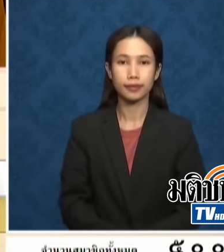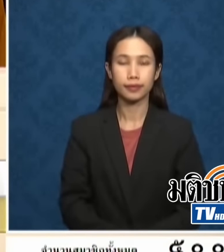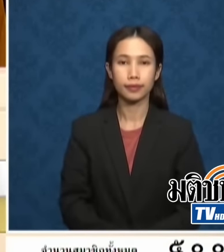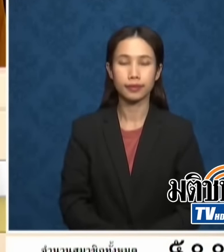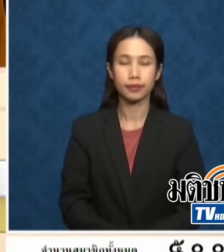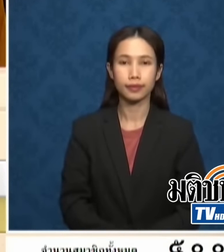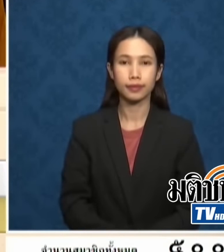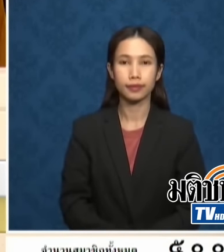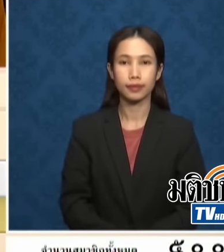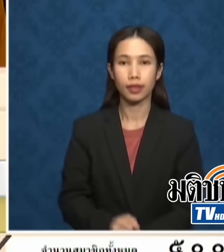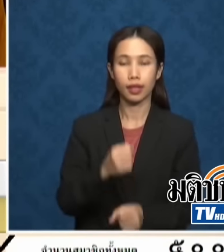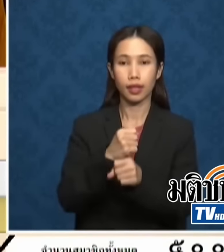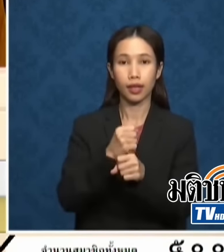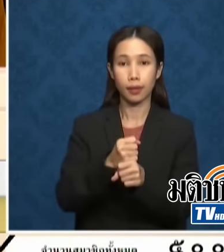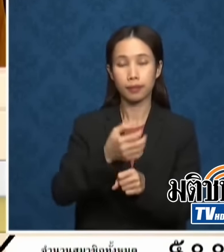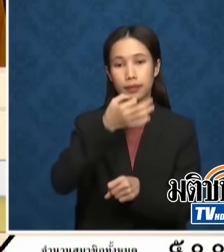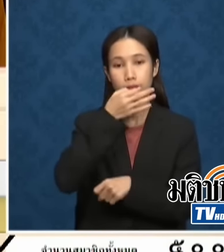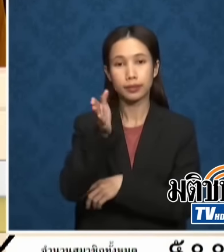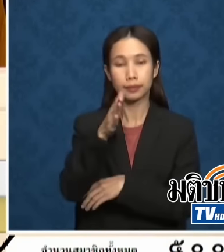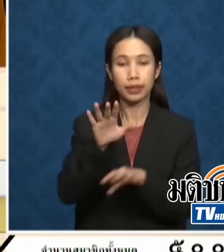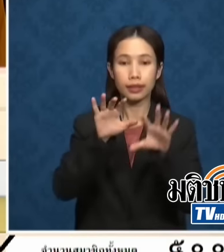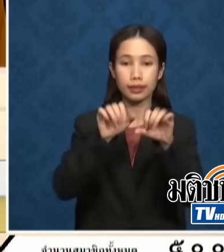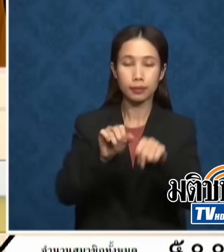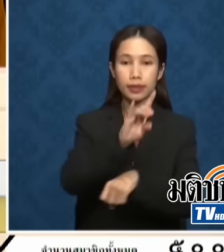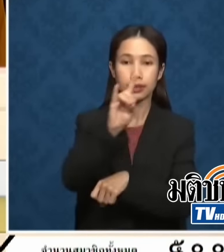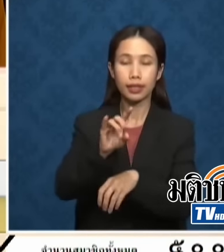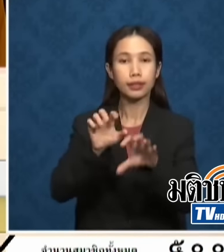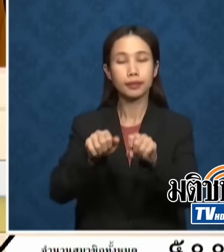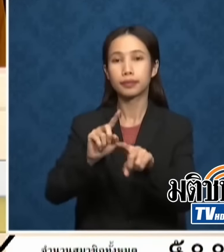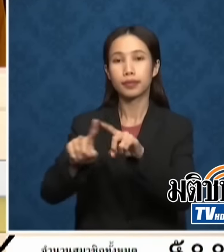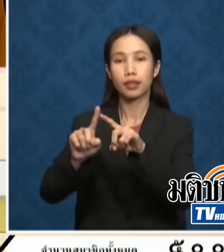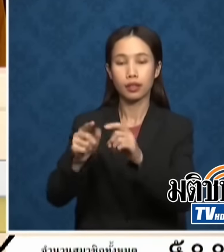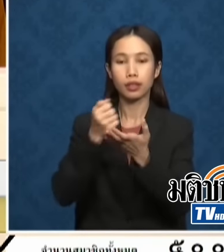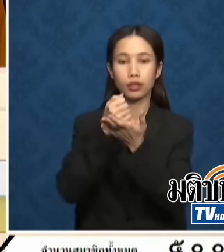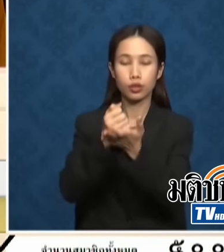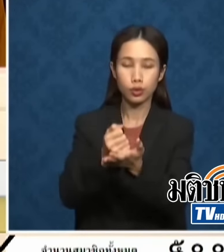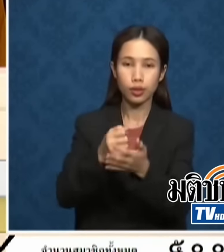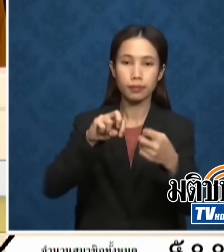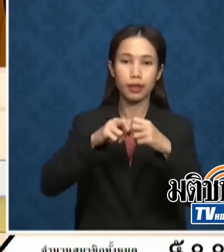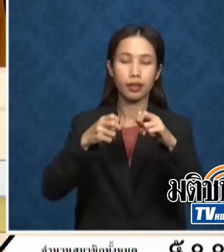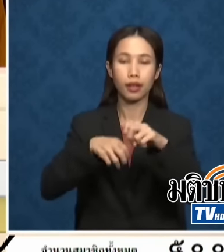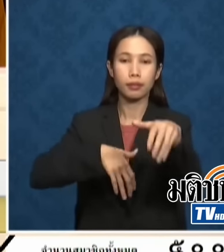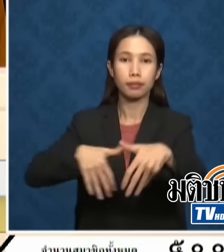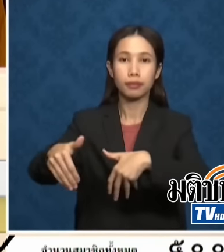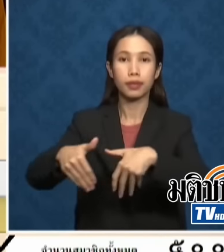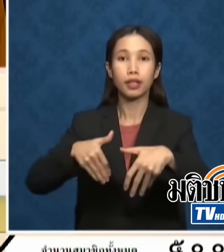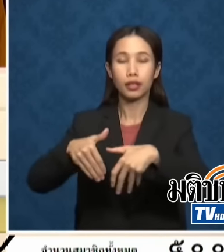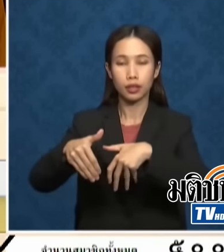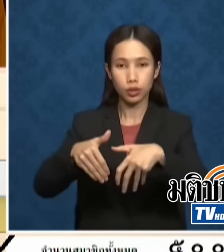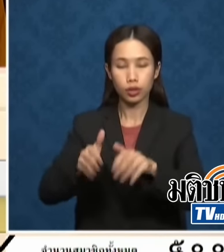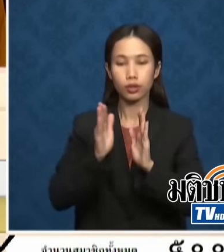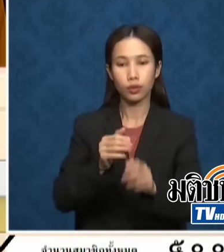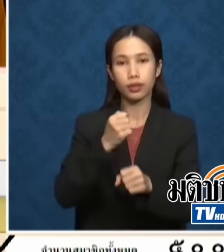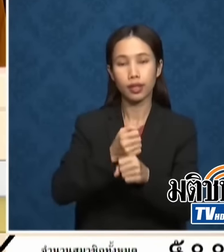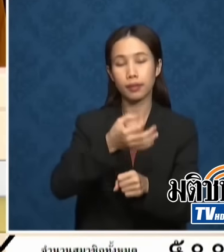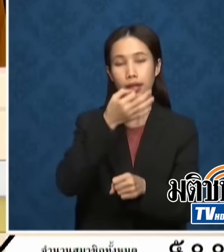และสามารถทำการประมงได้อย่างยั่งยืนรวมทั้งเป็นการบรรเทาความเดือดร้อนของพี่น้องประชาชนและชาวประม